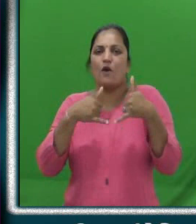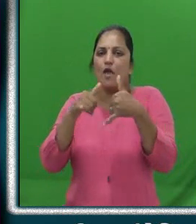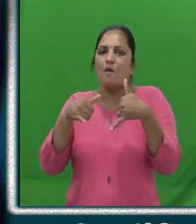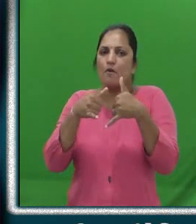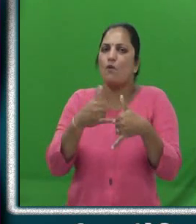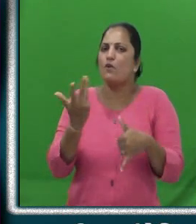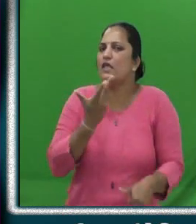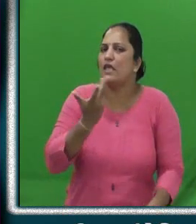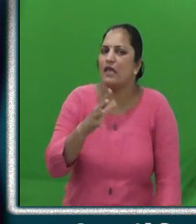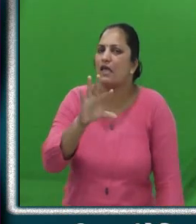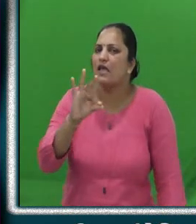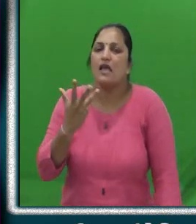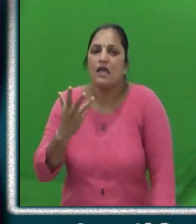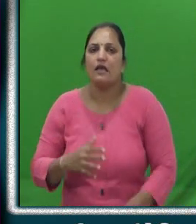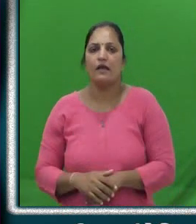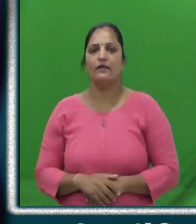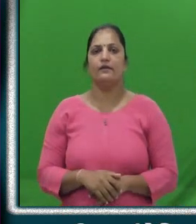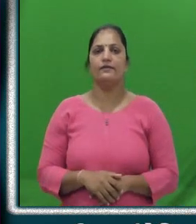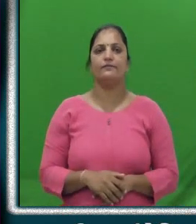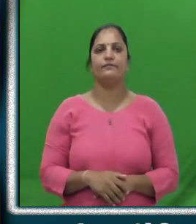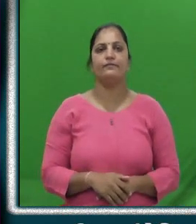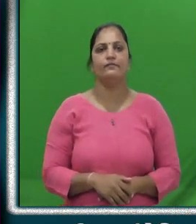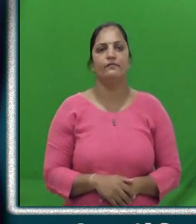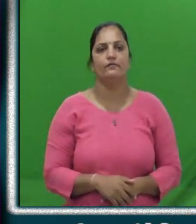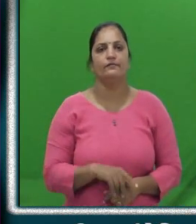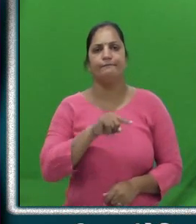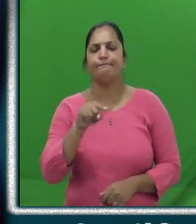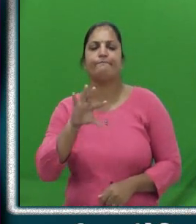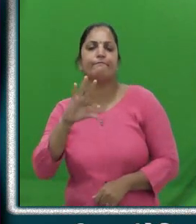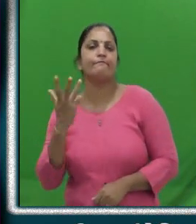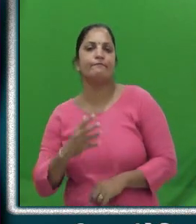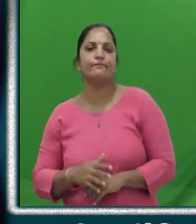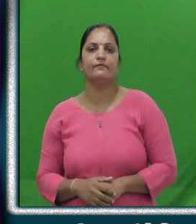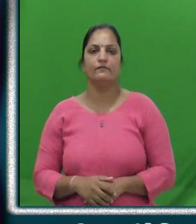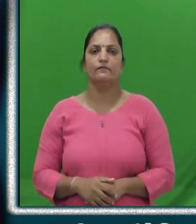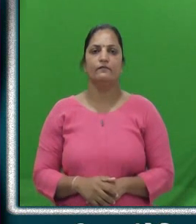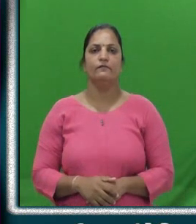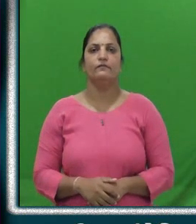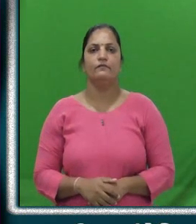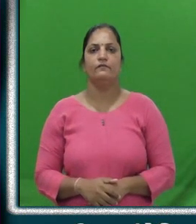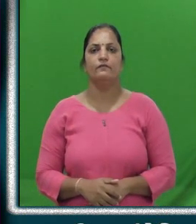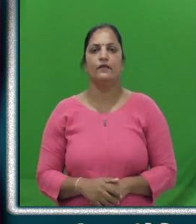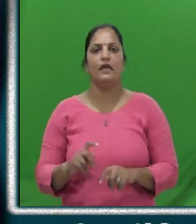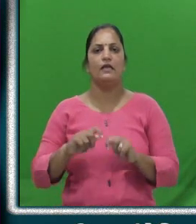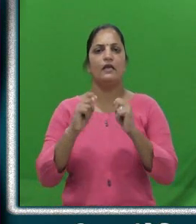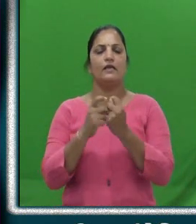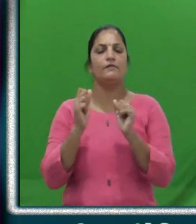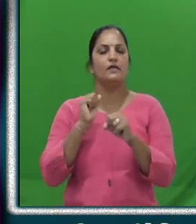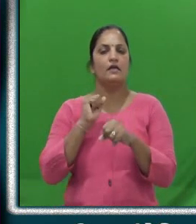એક્ટિવિટી નું ફક્ત નામ મને કમેન્ટમાં આપો, કઈ પ્રવૃત્તિથી અરુણે એનું જે કેમ્પેન